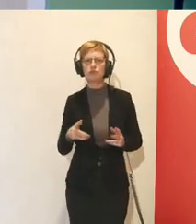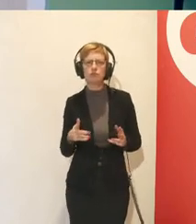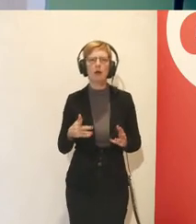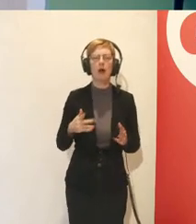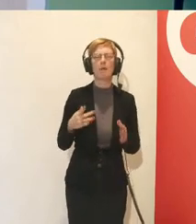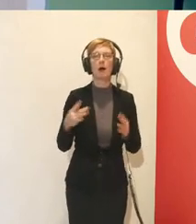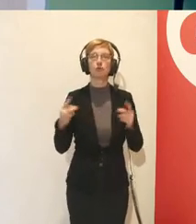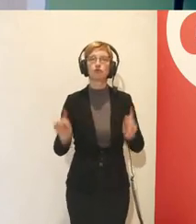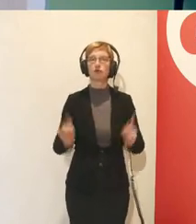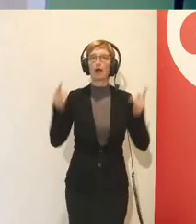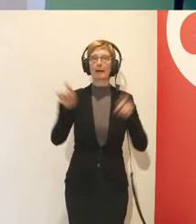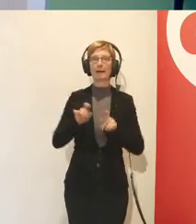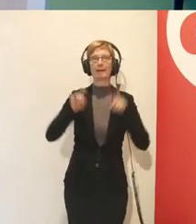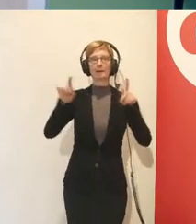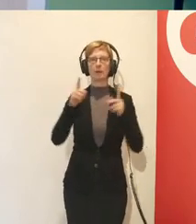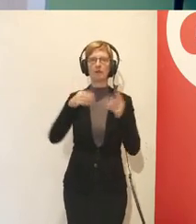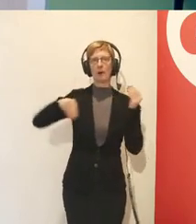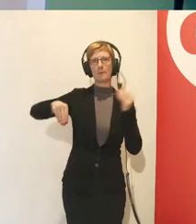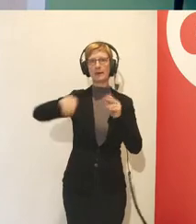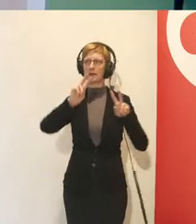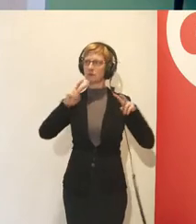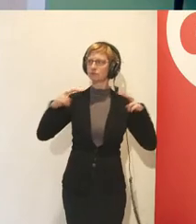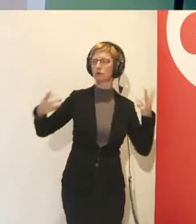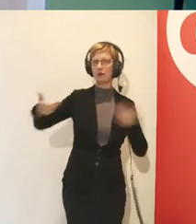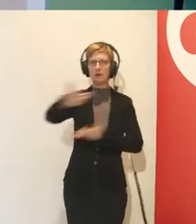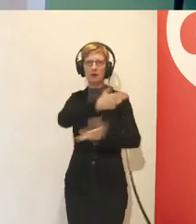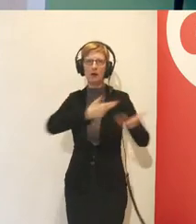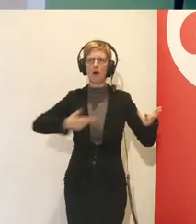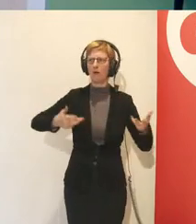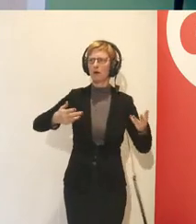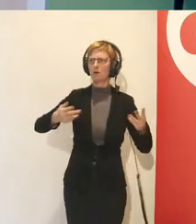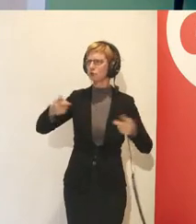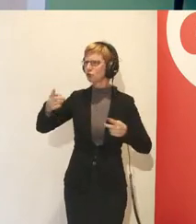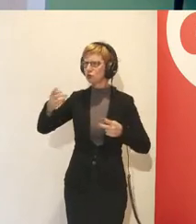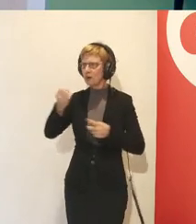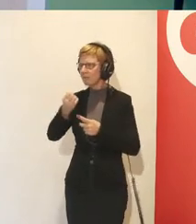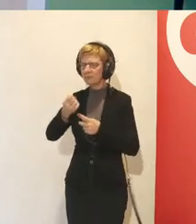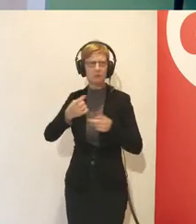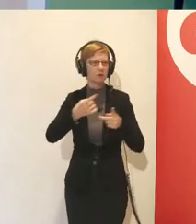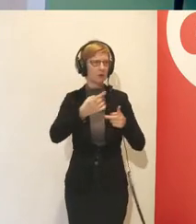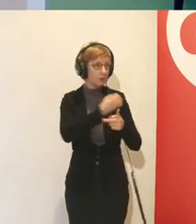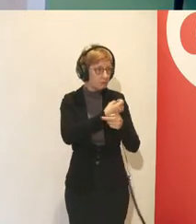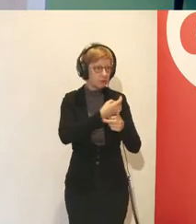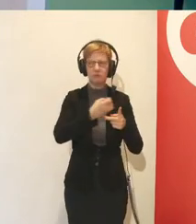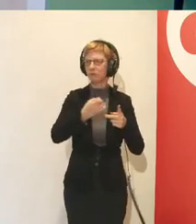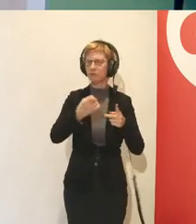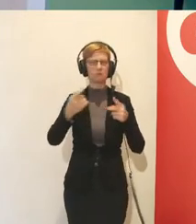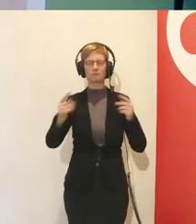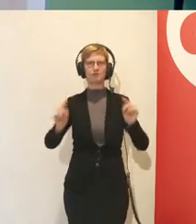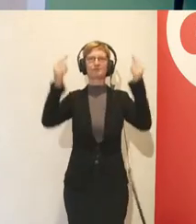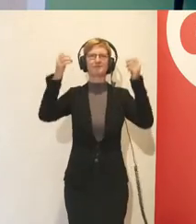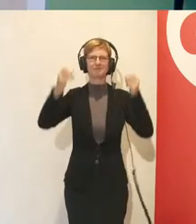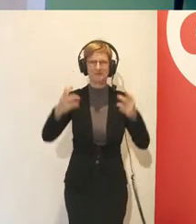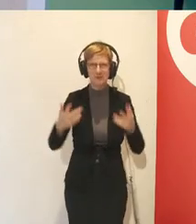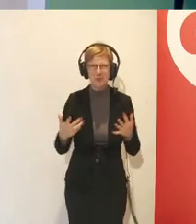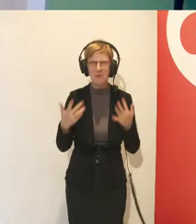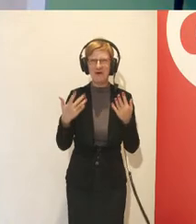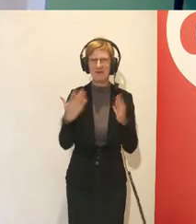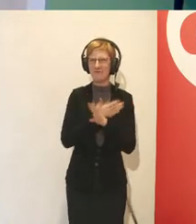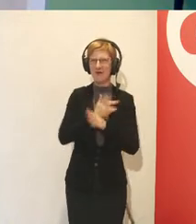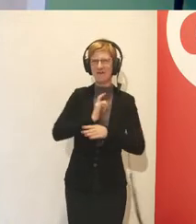thema am familientisch und jetzt ist es ja so dadurch dass die panini einfach auch so eine gesellschaftliche dimension hat